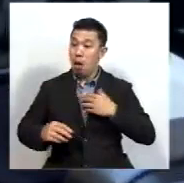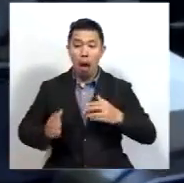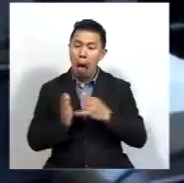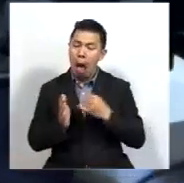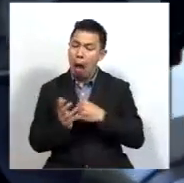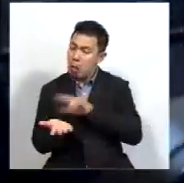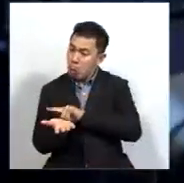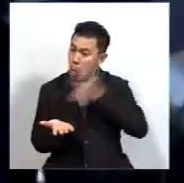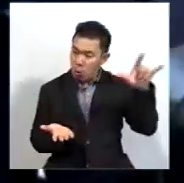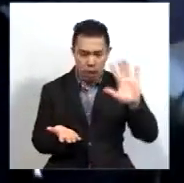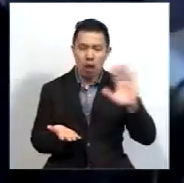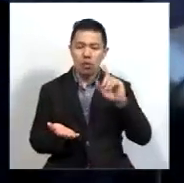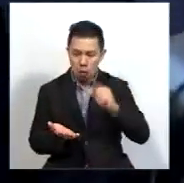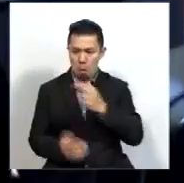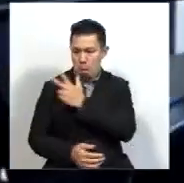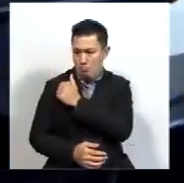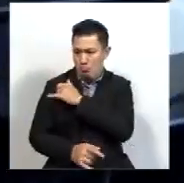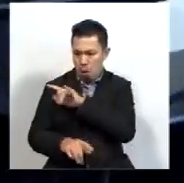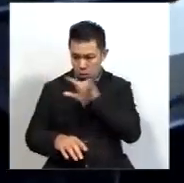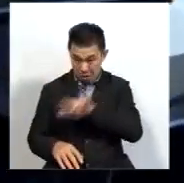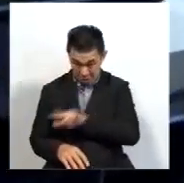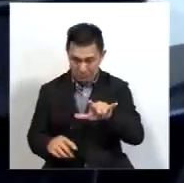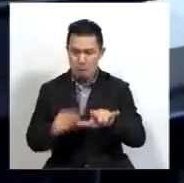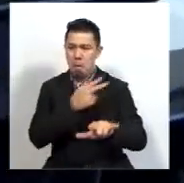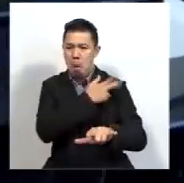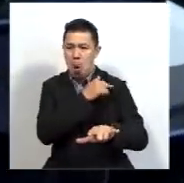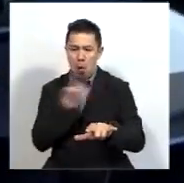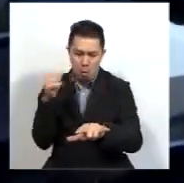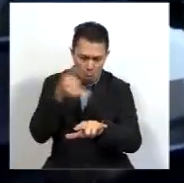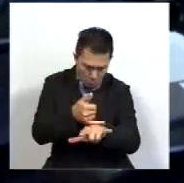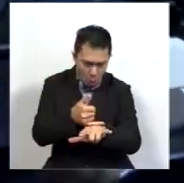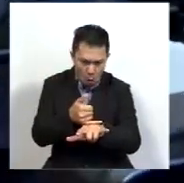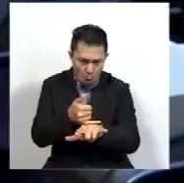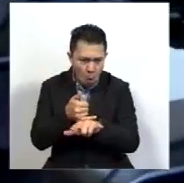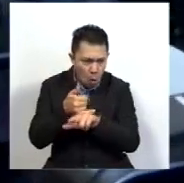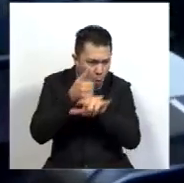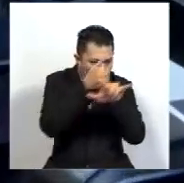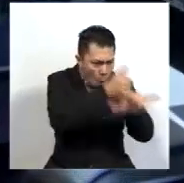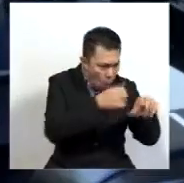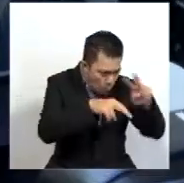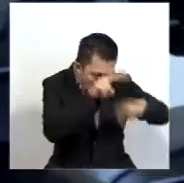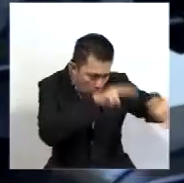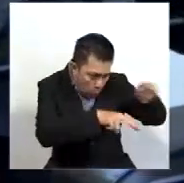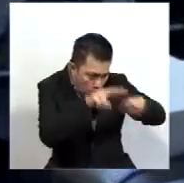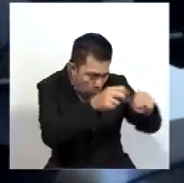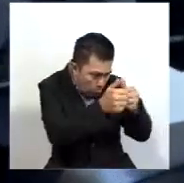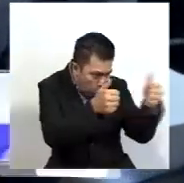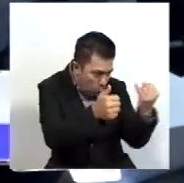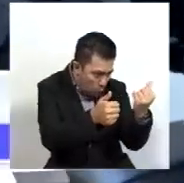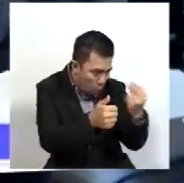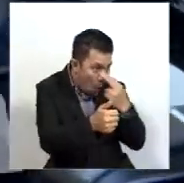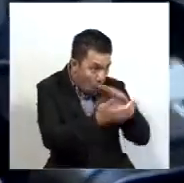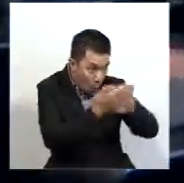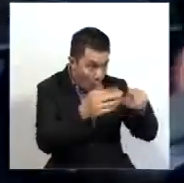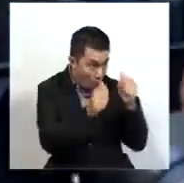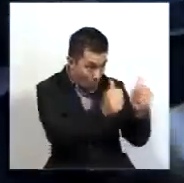ต้องมีทีมแพทย์นะครับที่คอยไปเช็คอาการคอยไปเช็คสภาพของแต่ละคนก่อนที่จะขึ้นเครื่